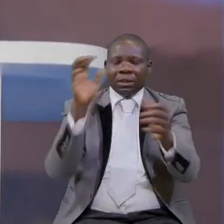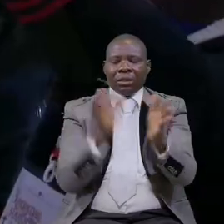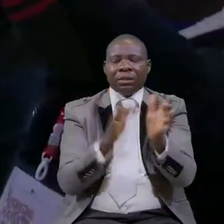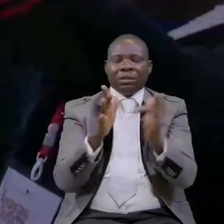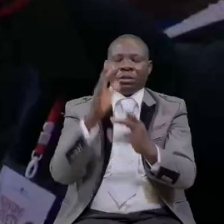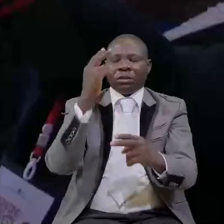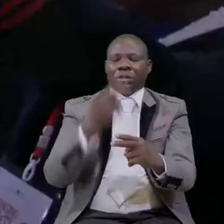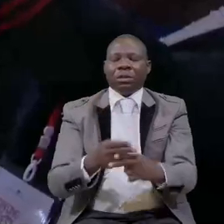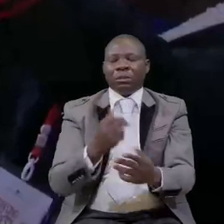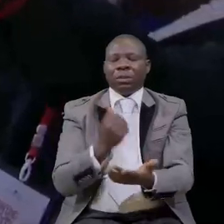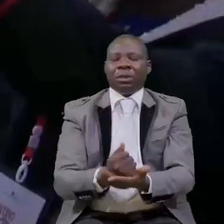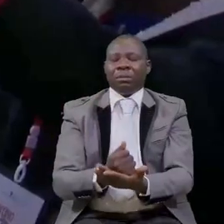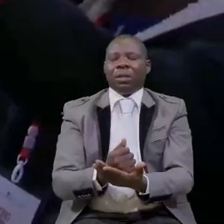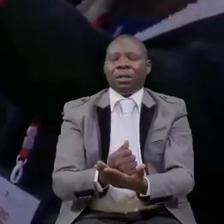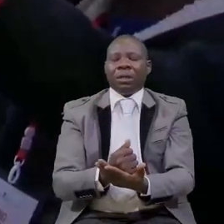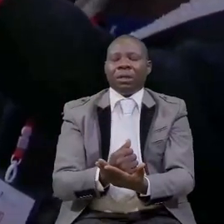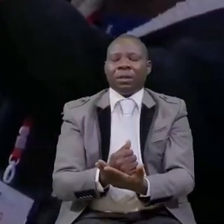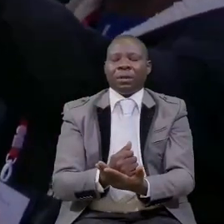de Jésus.